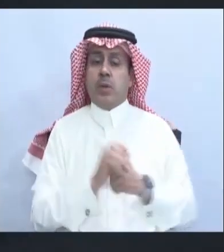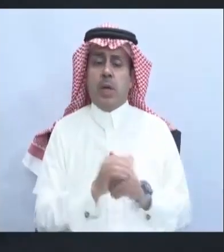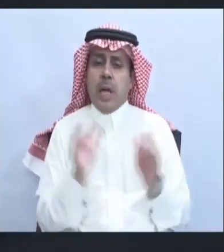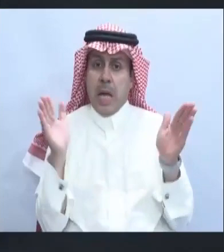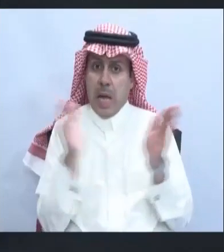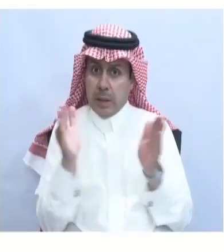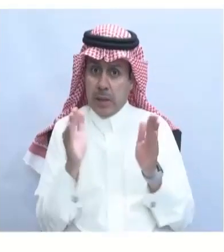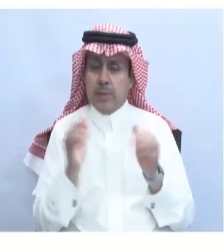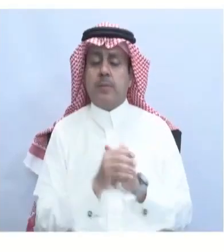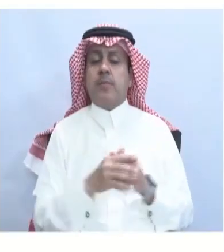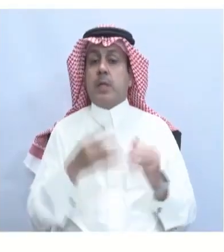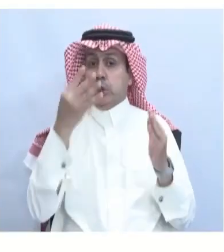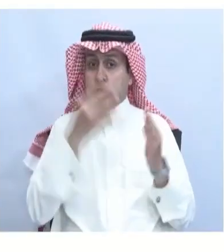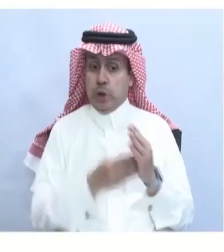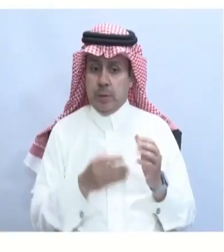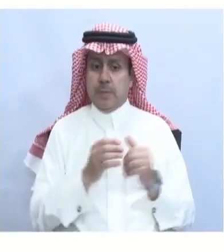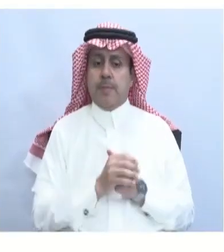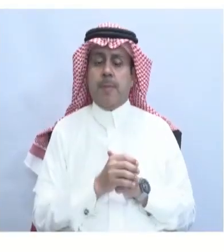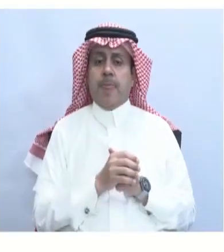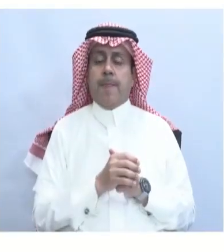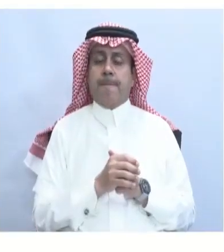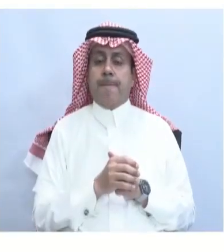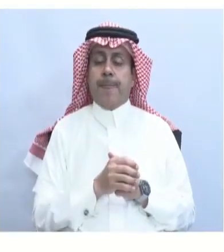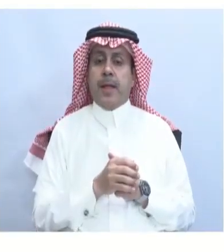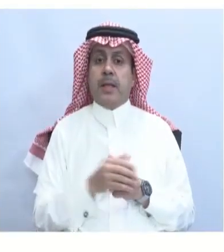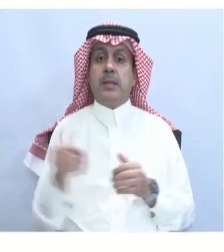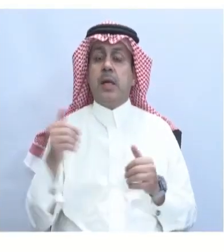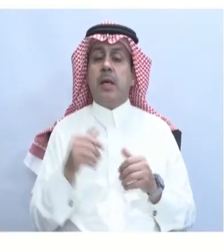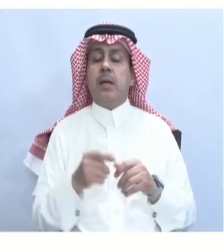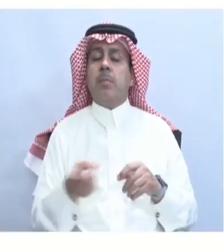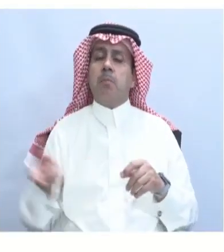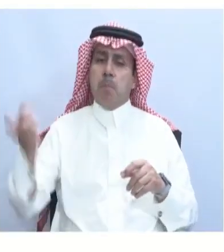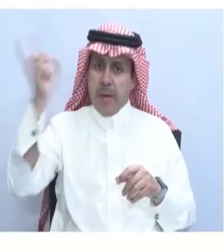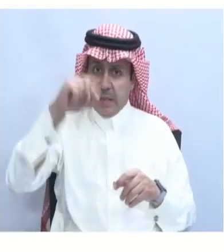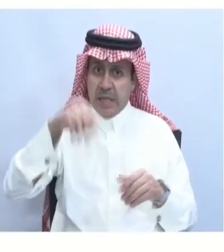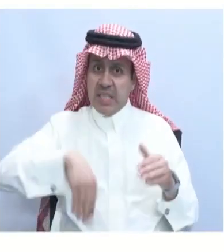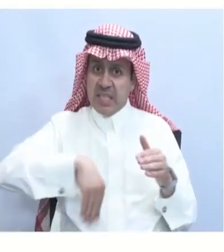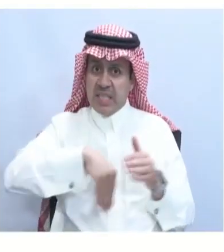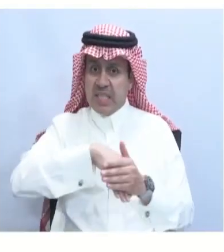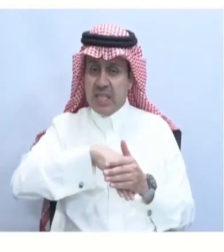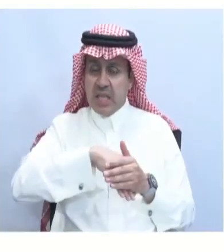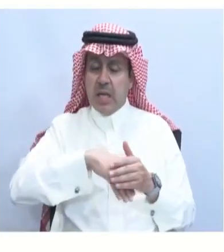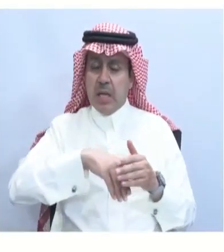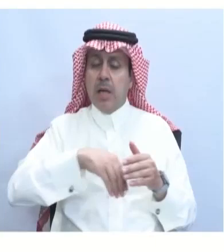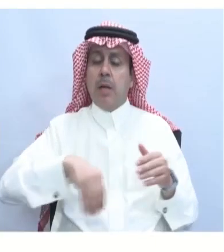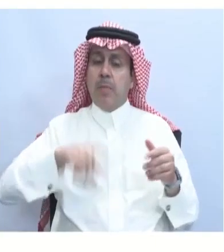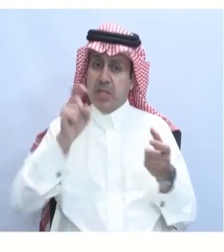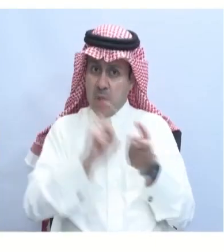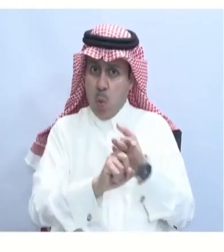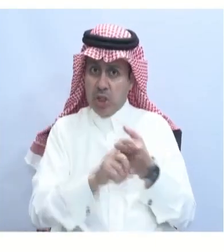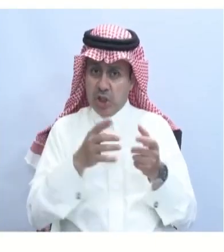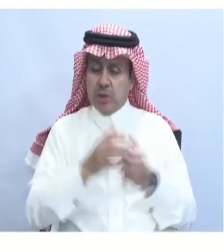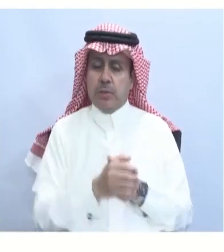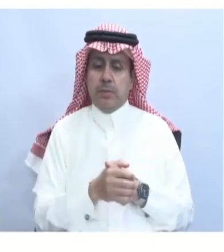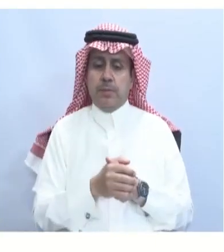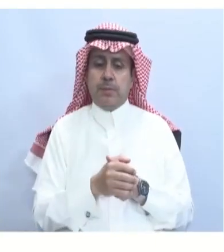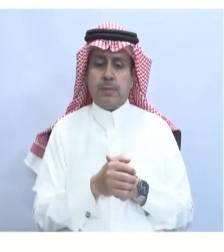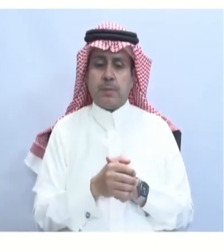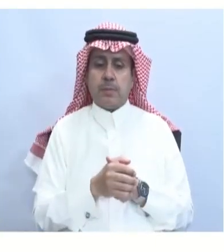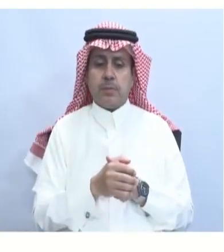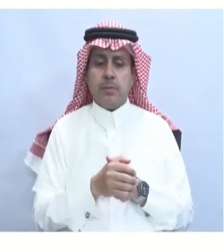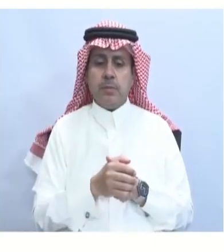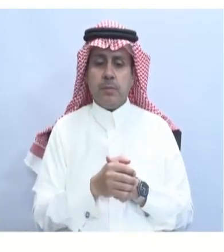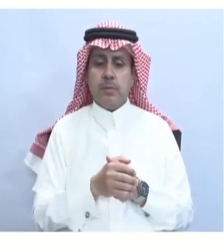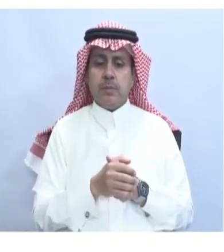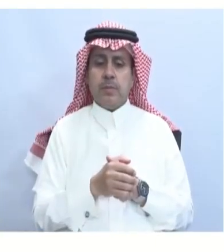حددها الشرع حتى يحل لها الزواج مره اخرى وذلك ايها الطلاب والطالبات